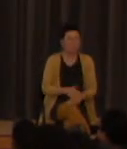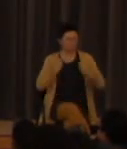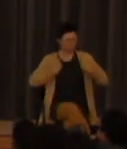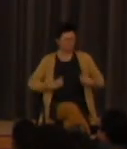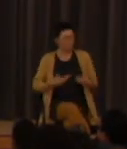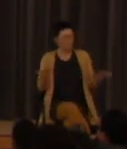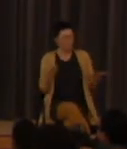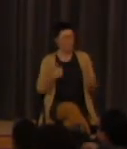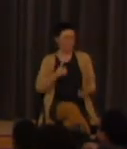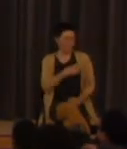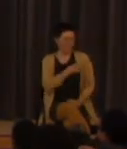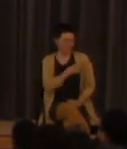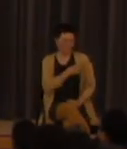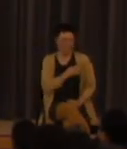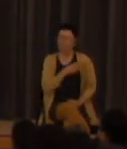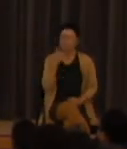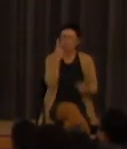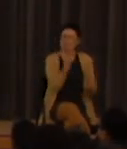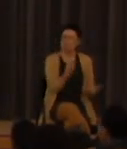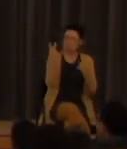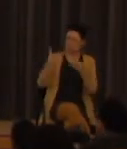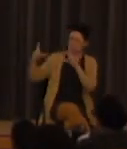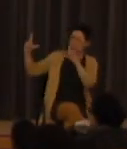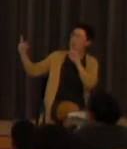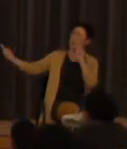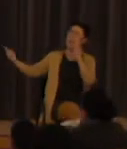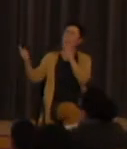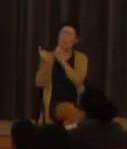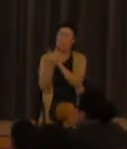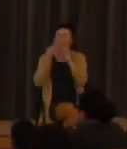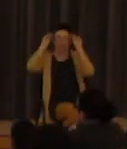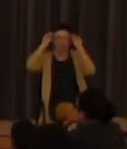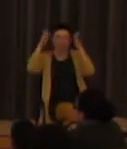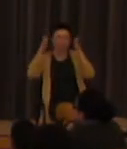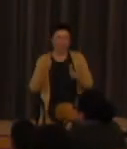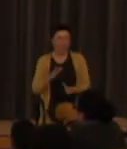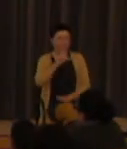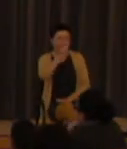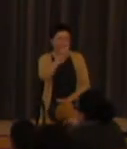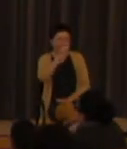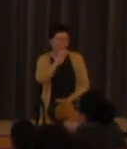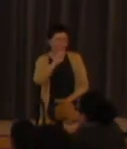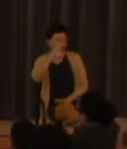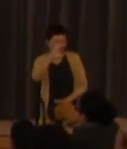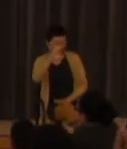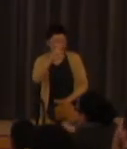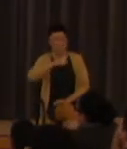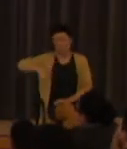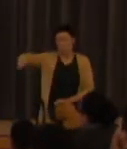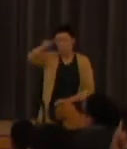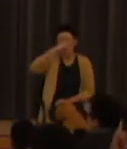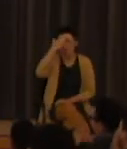El títol que he posat és molt breu, no? Professorat de LSC. Però bé, vosaltres ja sabeu què és ser professor de LSC.